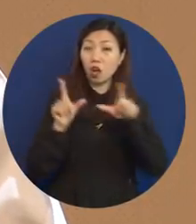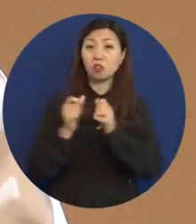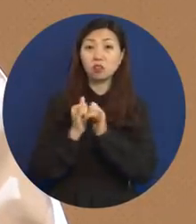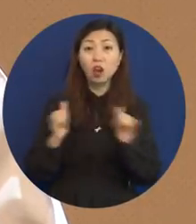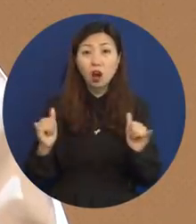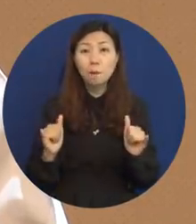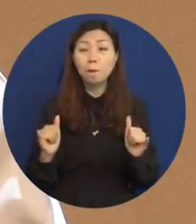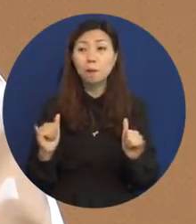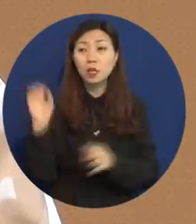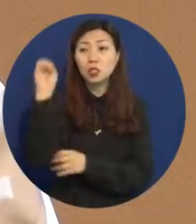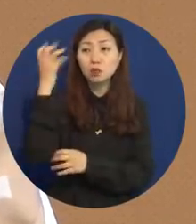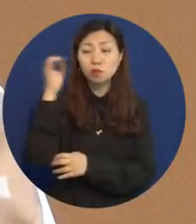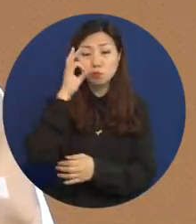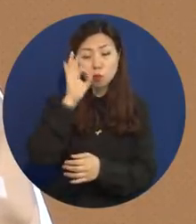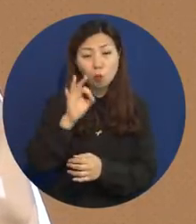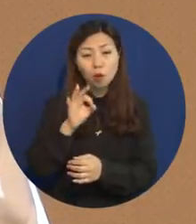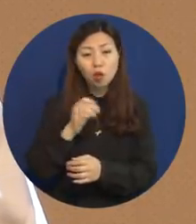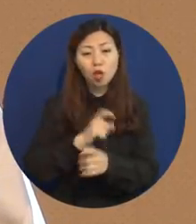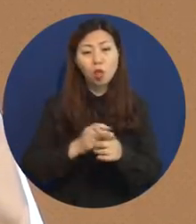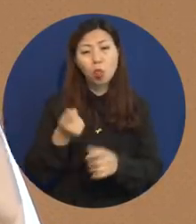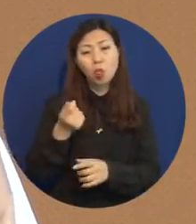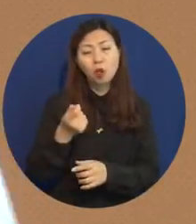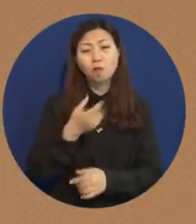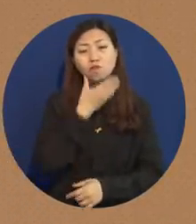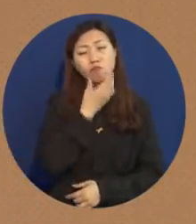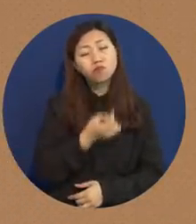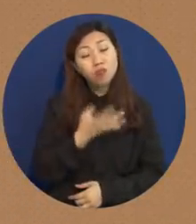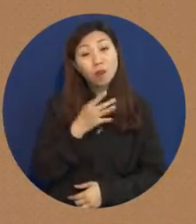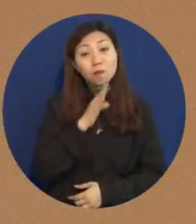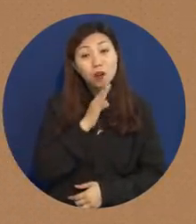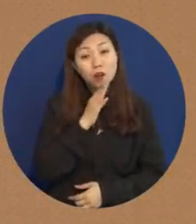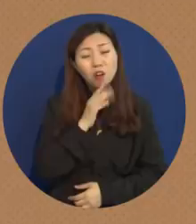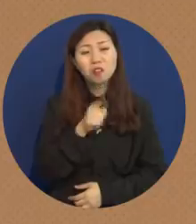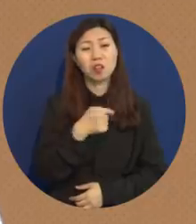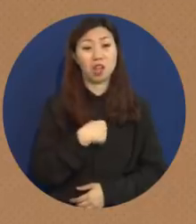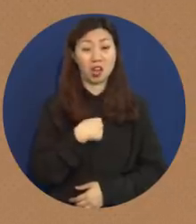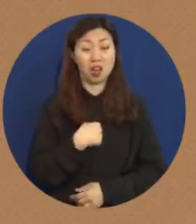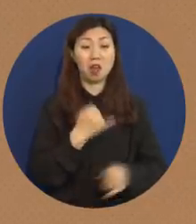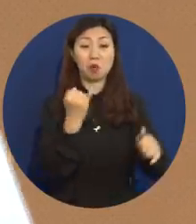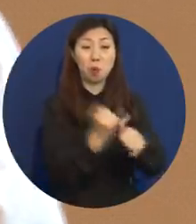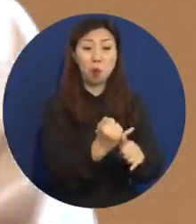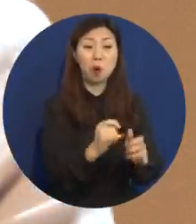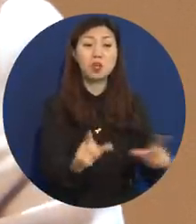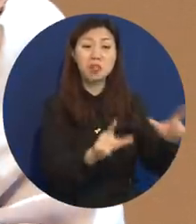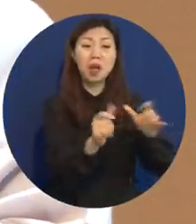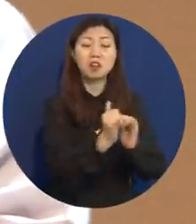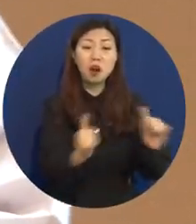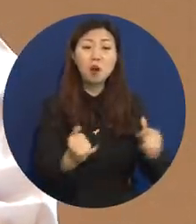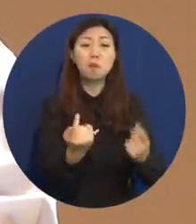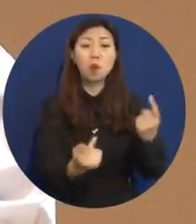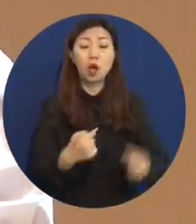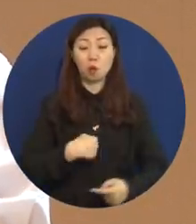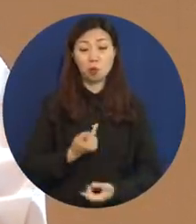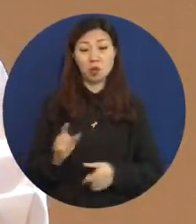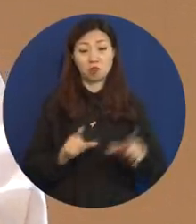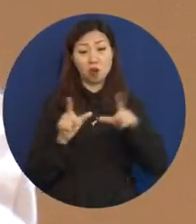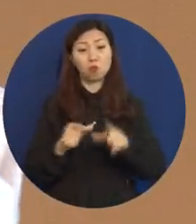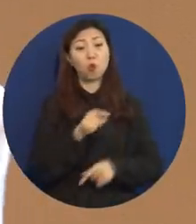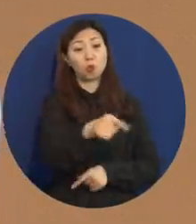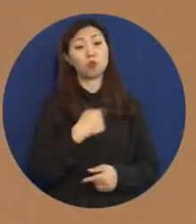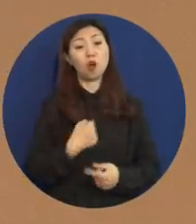사람이 더덜 행복해야 되잖아요. 그죠? 나는 너가 결혼한 사람보다 내 혼자 살아도 네보다 더 행복할 수